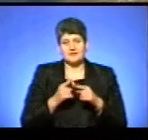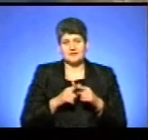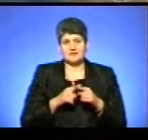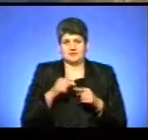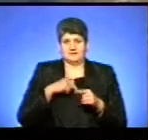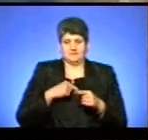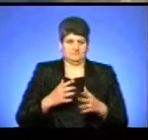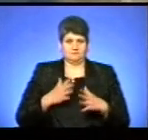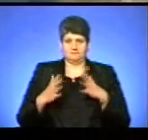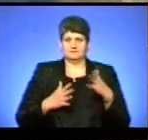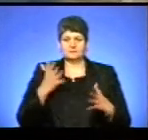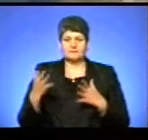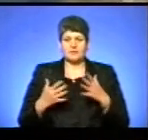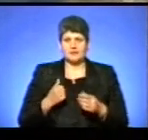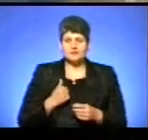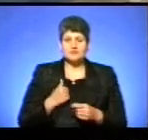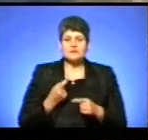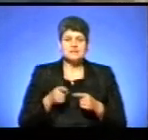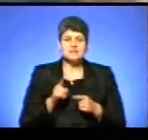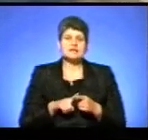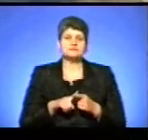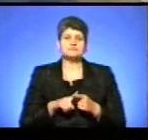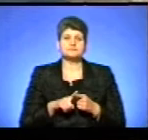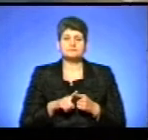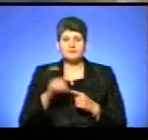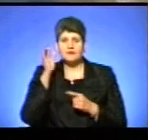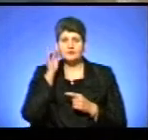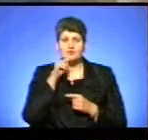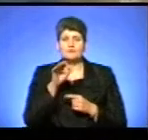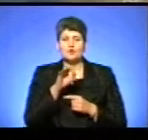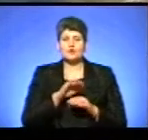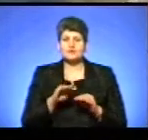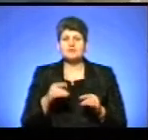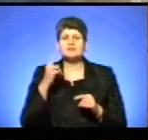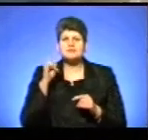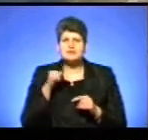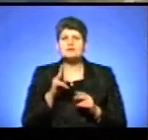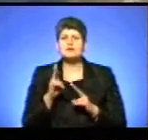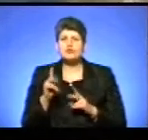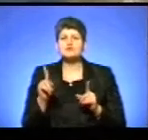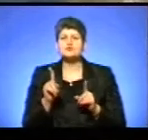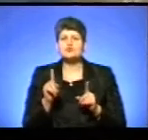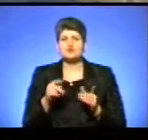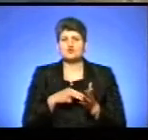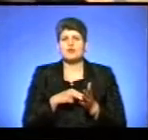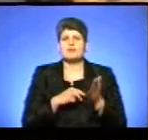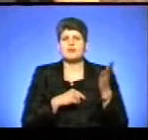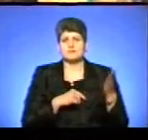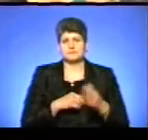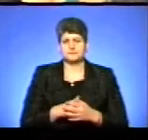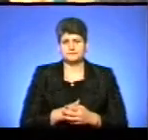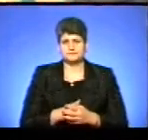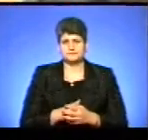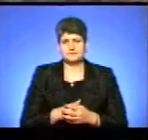дух наших військових, це напоминає їх про їхніх дітей. Вони знають, за кого і за що вони там стоять.